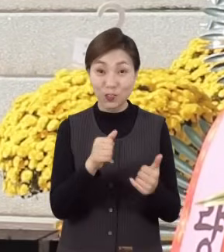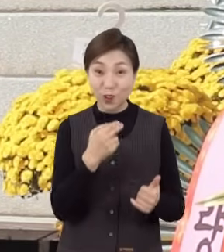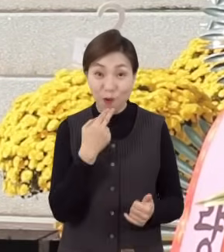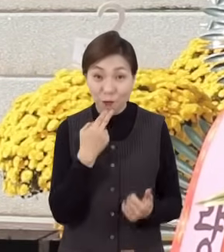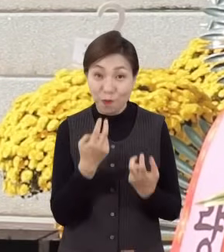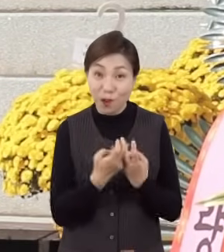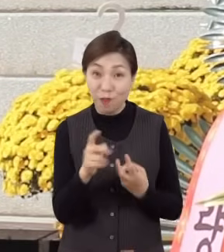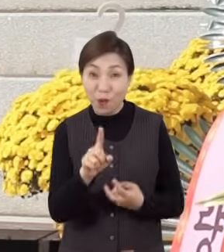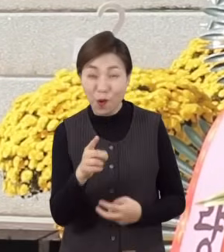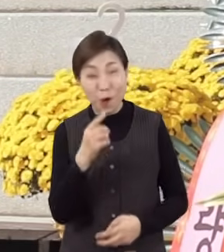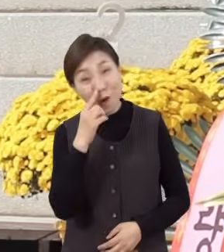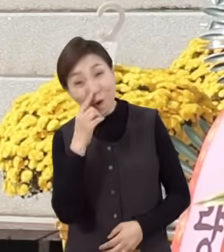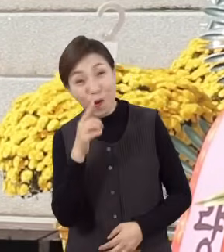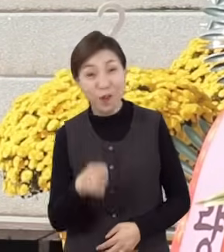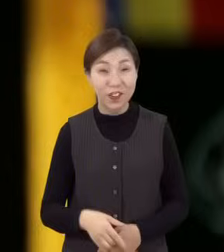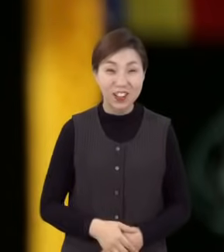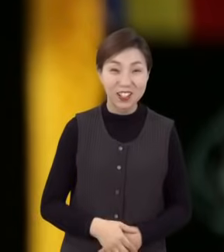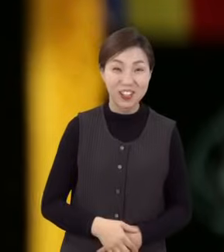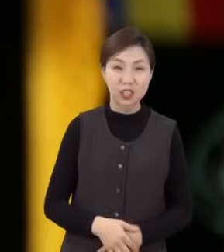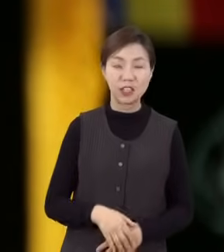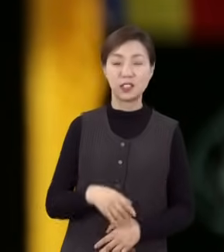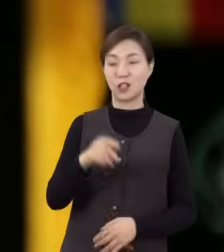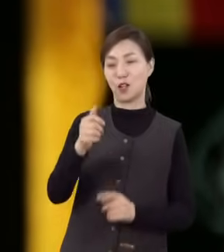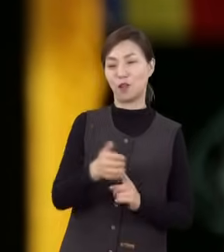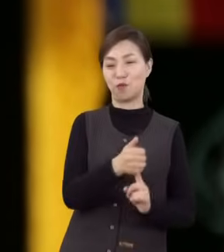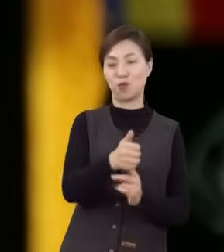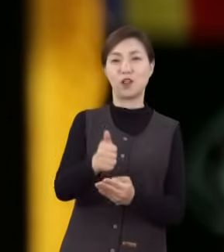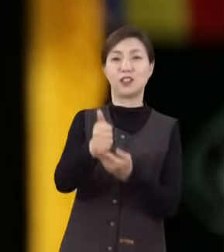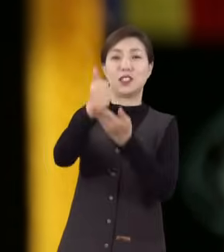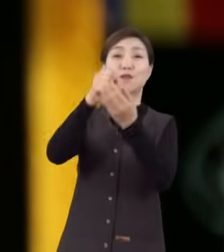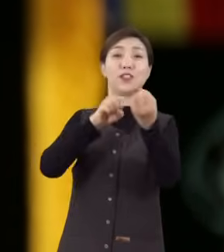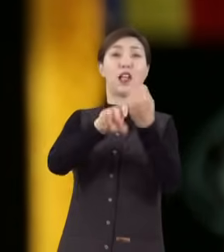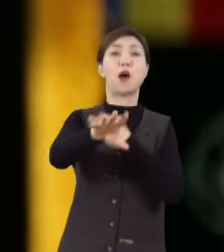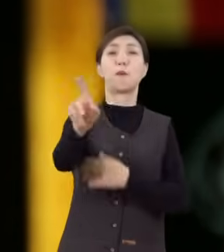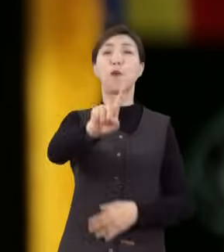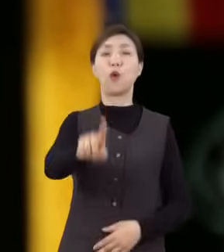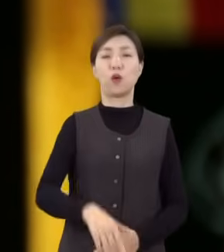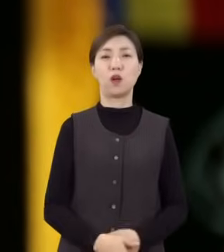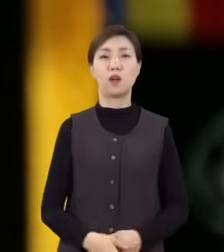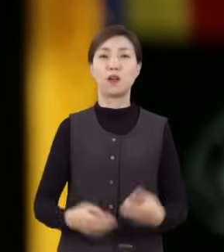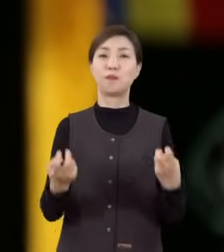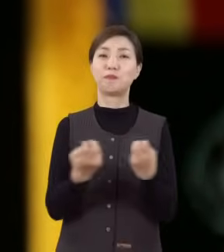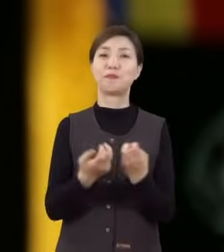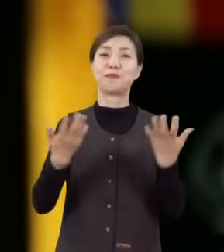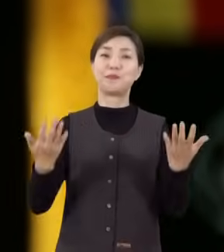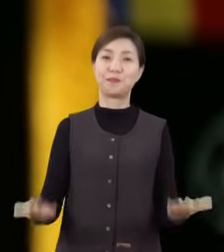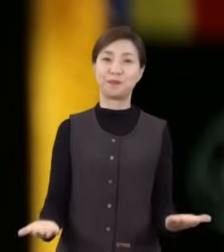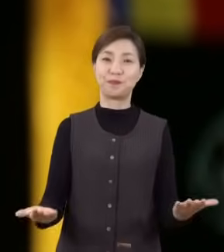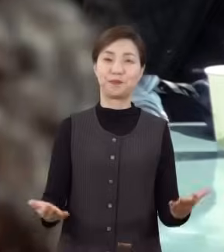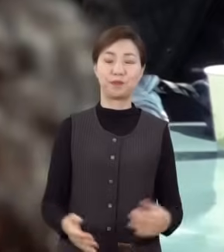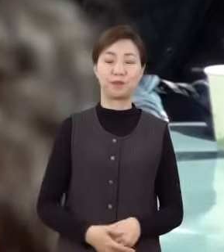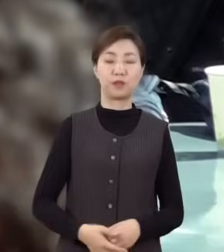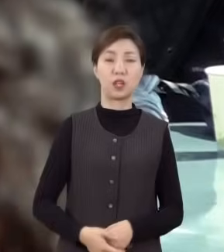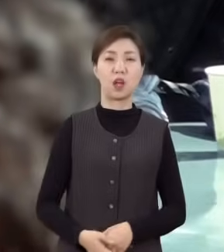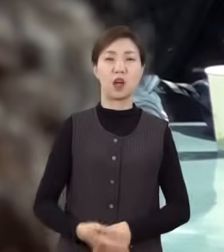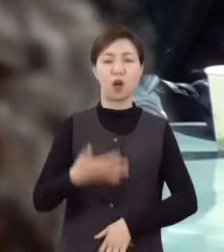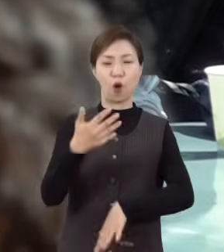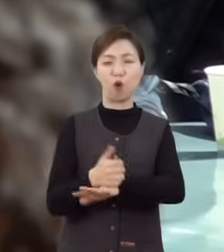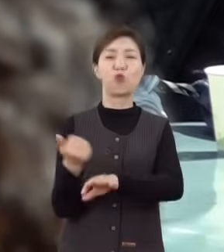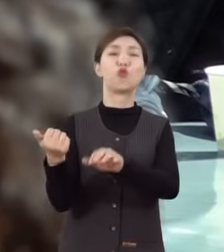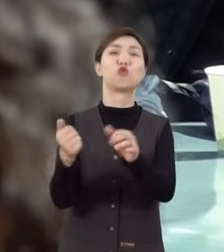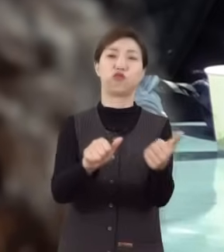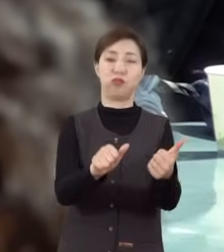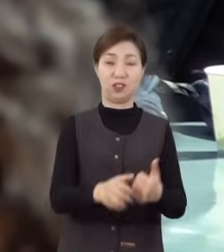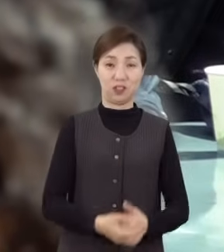궁금하시죠? 부처님이 없다라고 하셨어요. 뭐 해야 된다? 죽어야